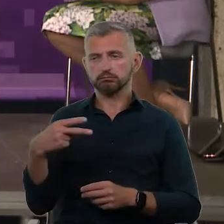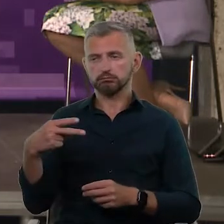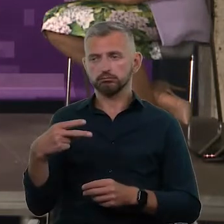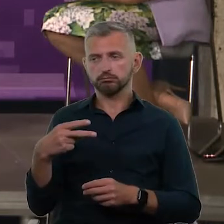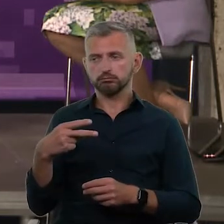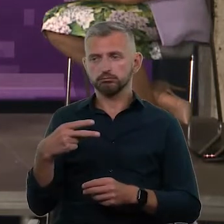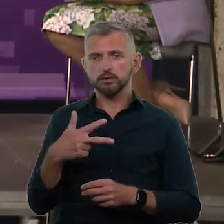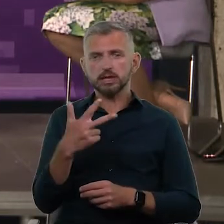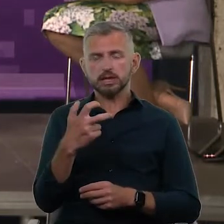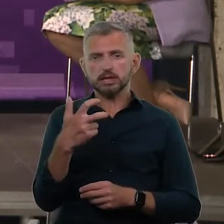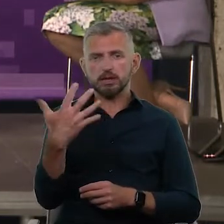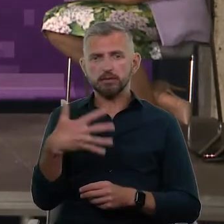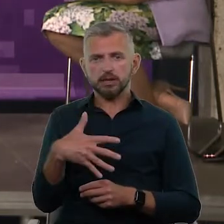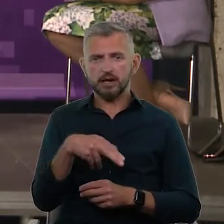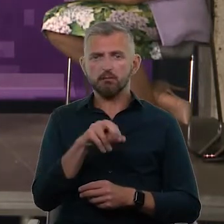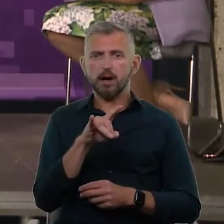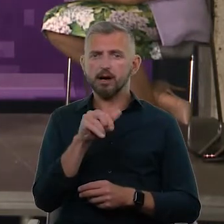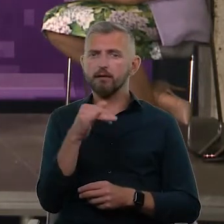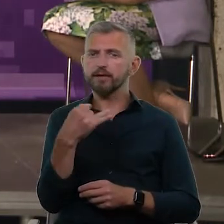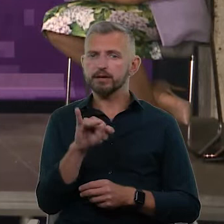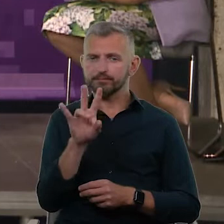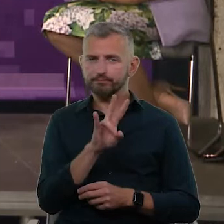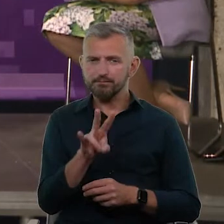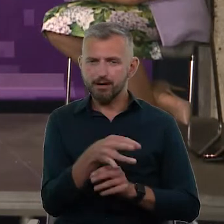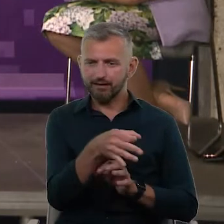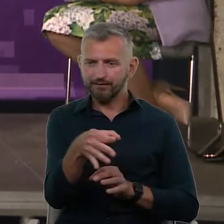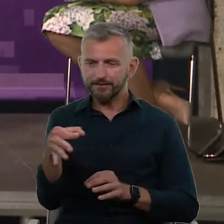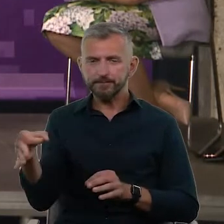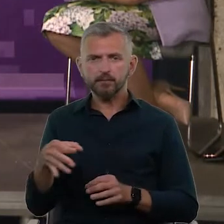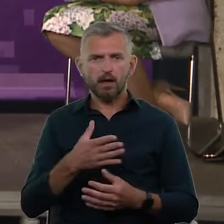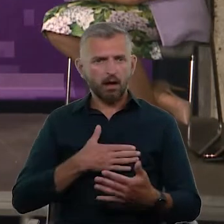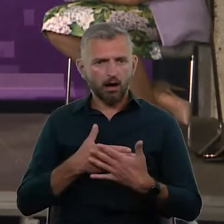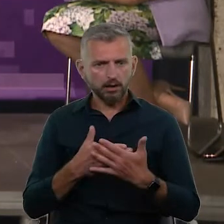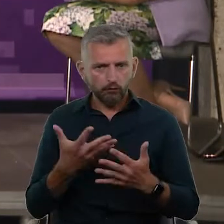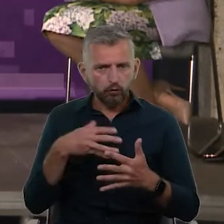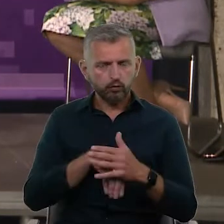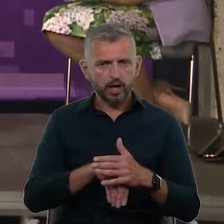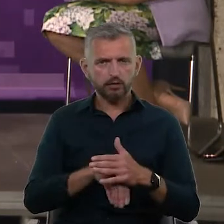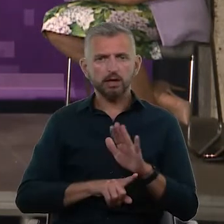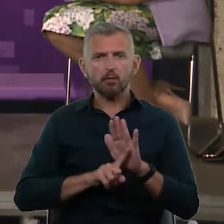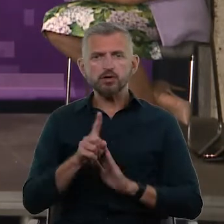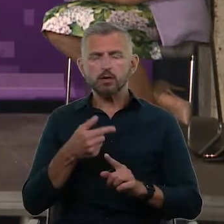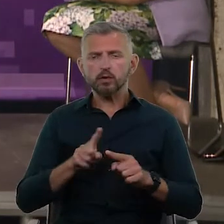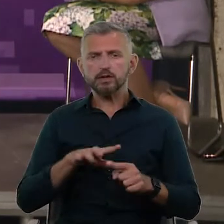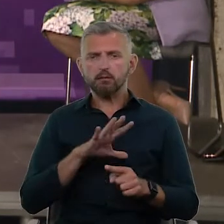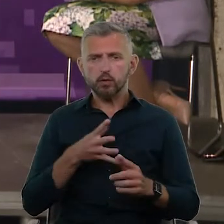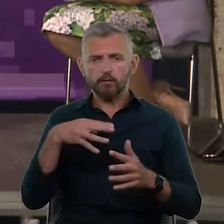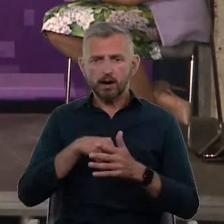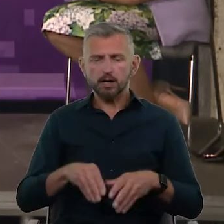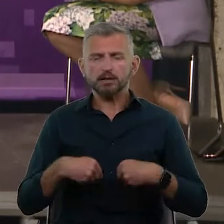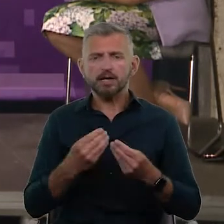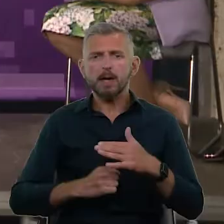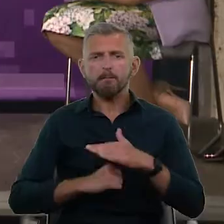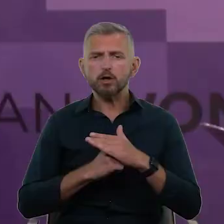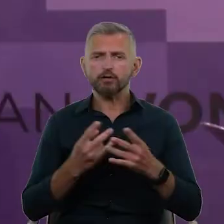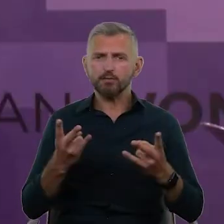трошки більше 350 парафіями, які активно долучаються. Спочатку це було в рамках надання цих базових